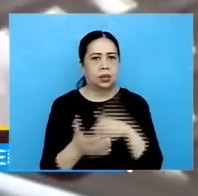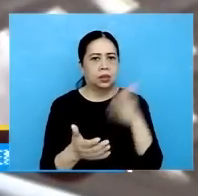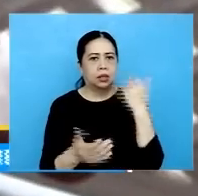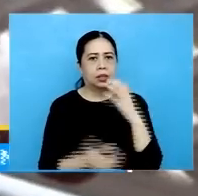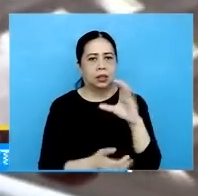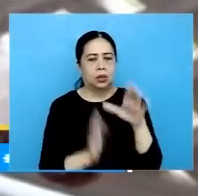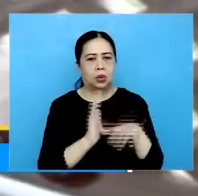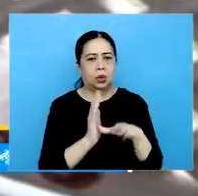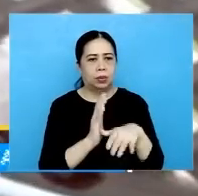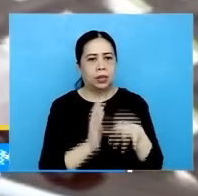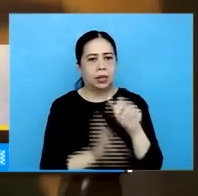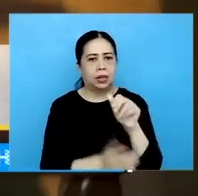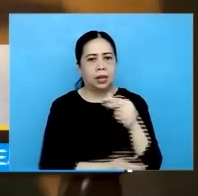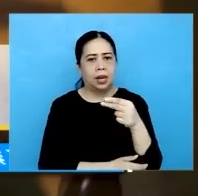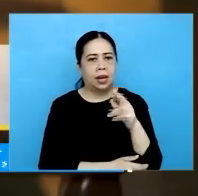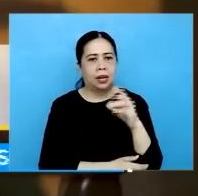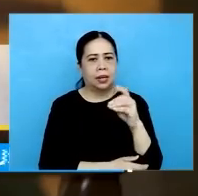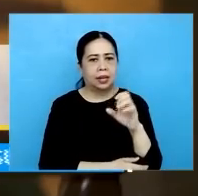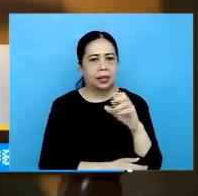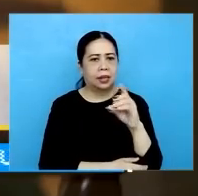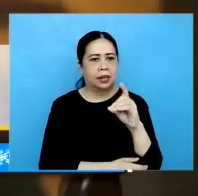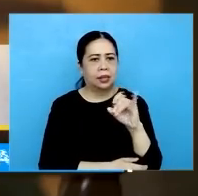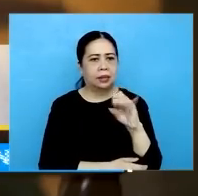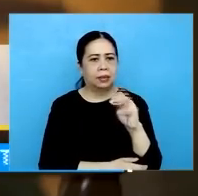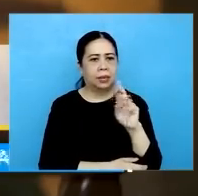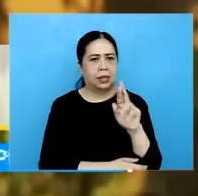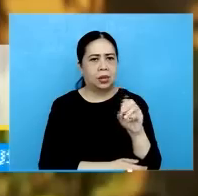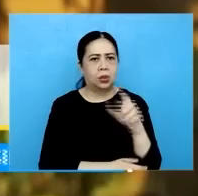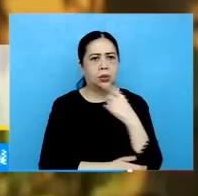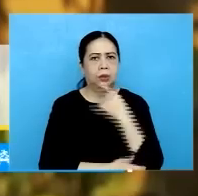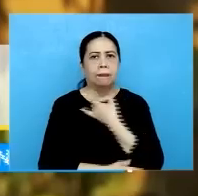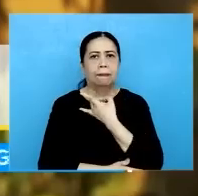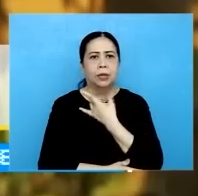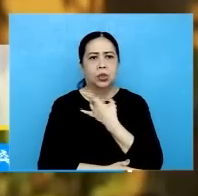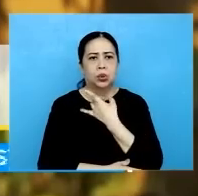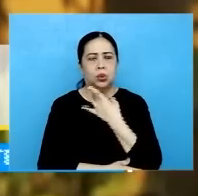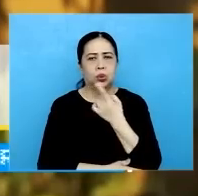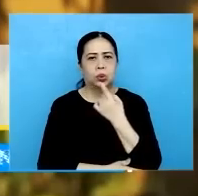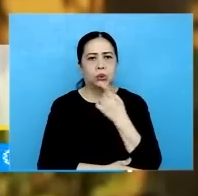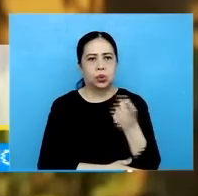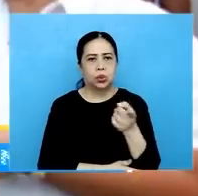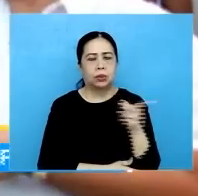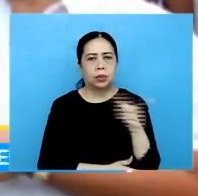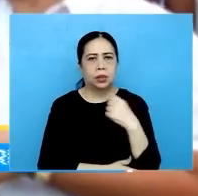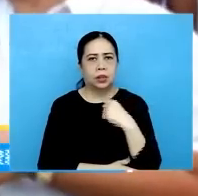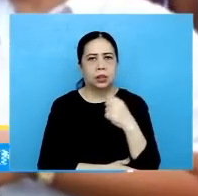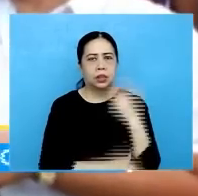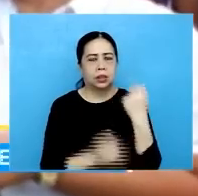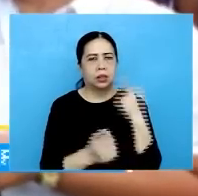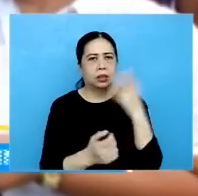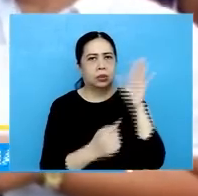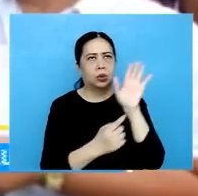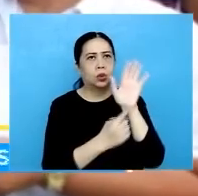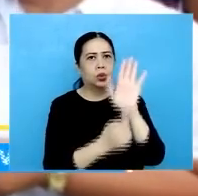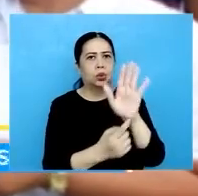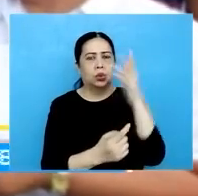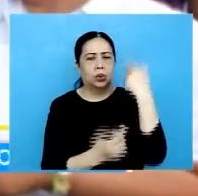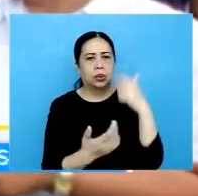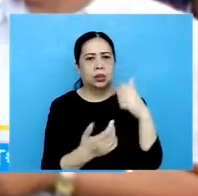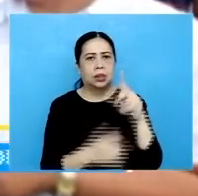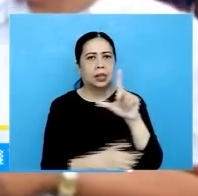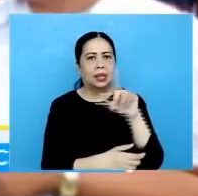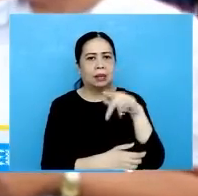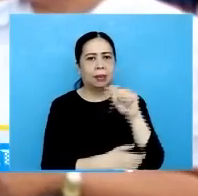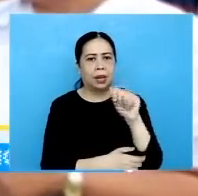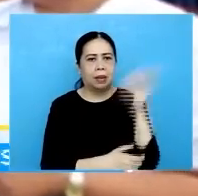Chief Harriet Demetriou kaugnay ng pambabastos umano ni Father Cabading sa aparisyon noon ng Birheng Maria sa Lipa,